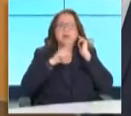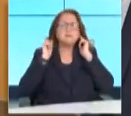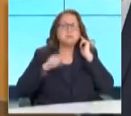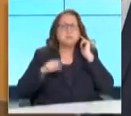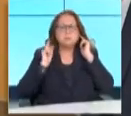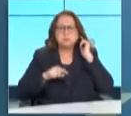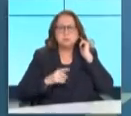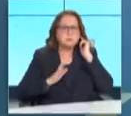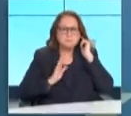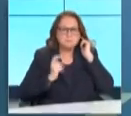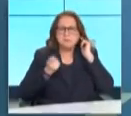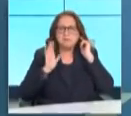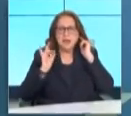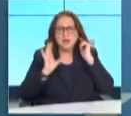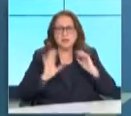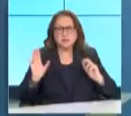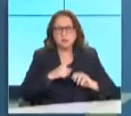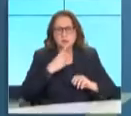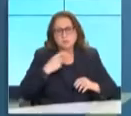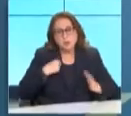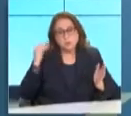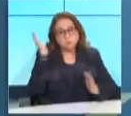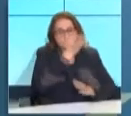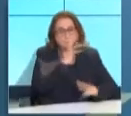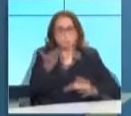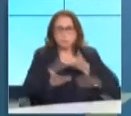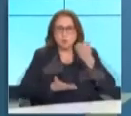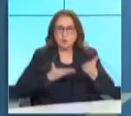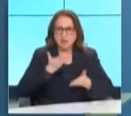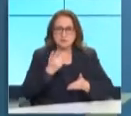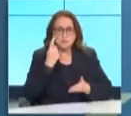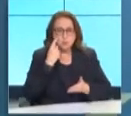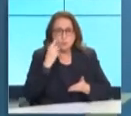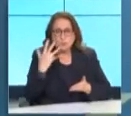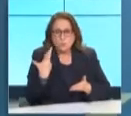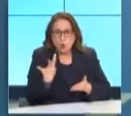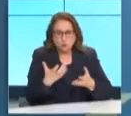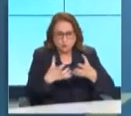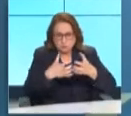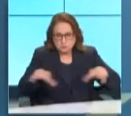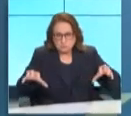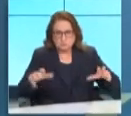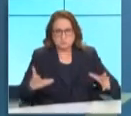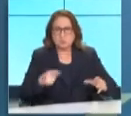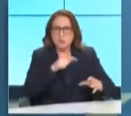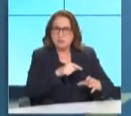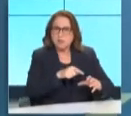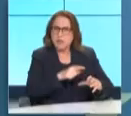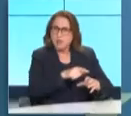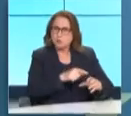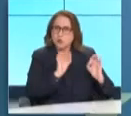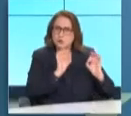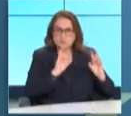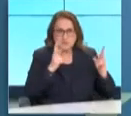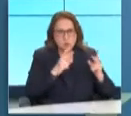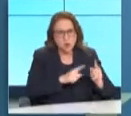θα καταθέσει προτάσεις για το πώς θα διορθωθεί αυτή η στρέβλωση. Μια πανάκριβη οριακή τιμή φυσικού αερίου να καθορίζει